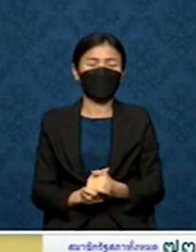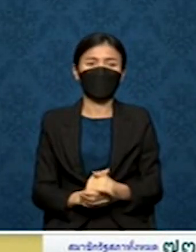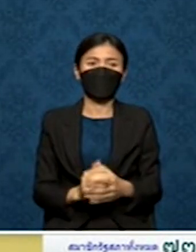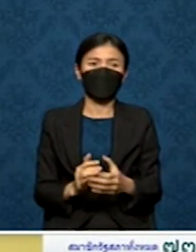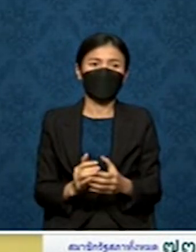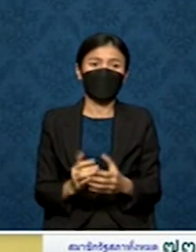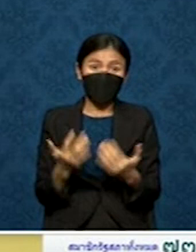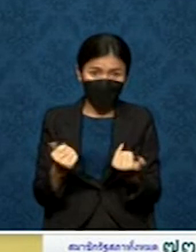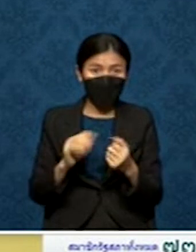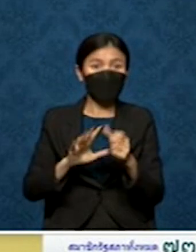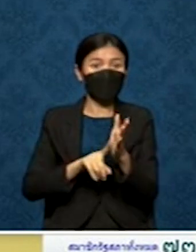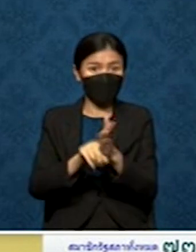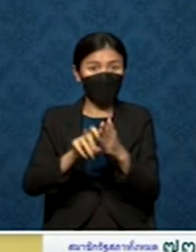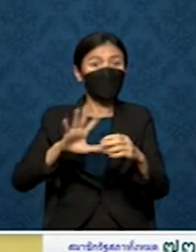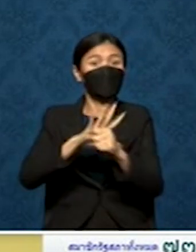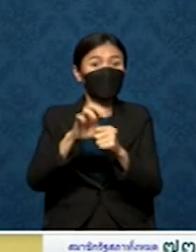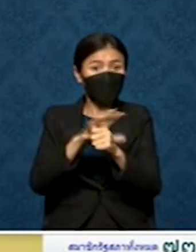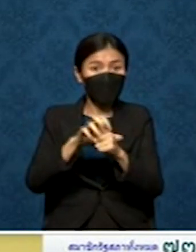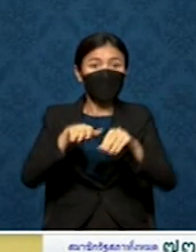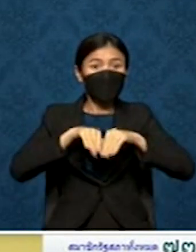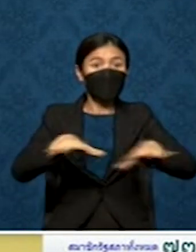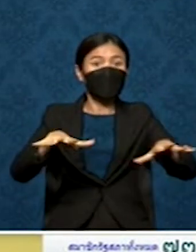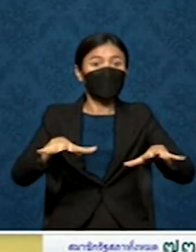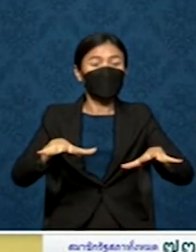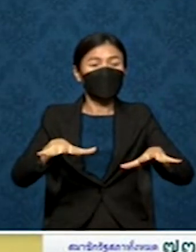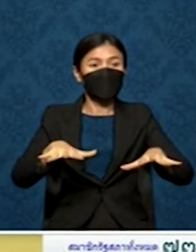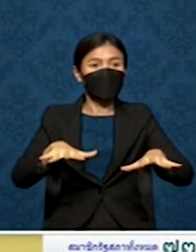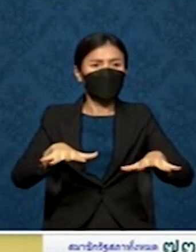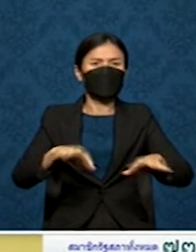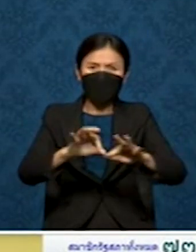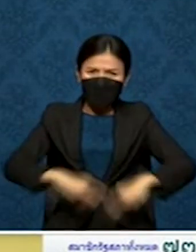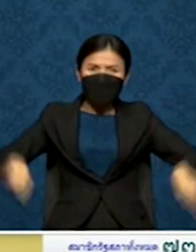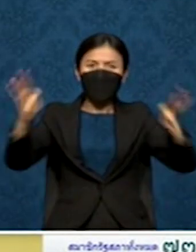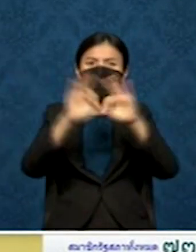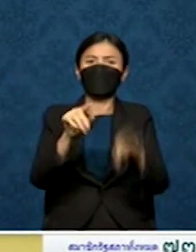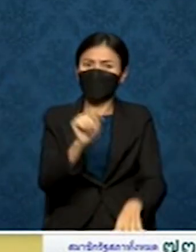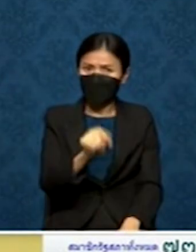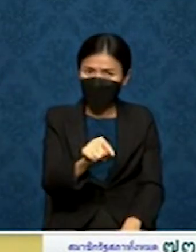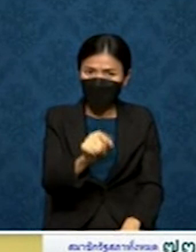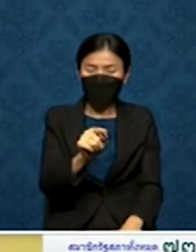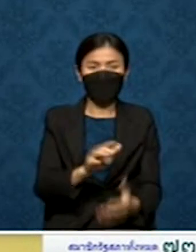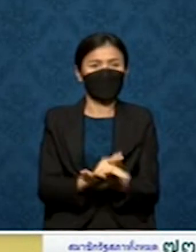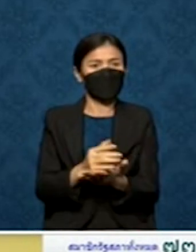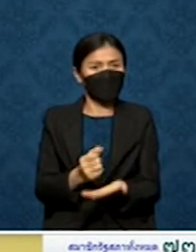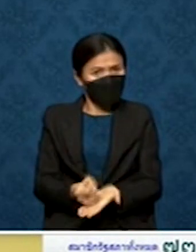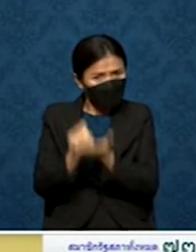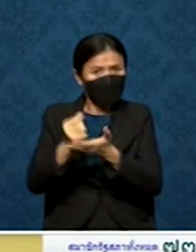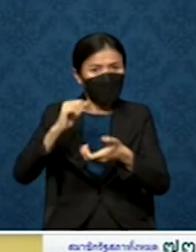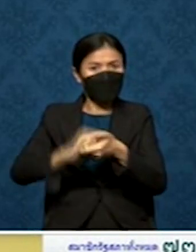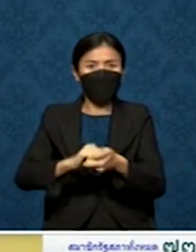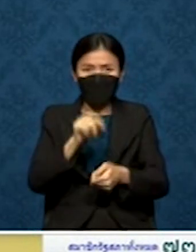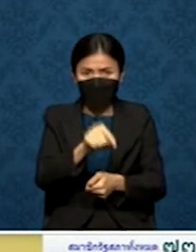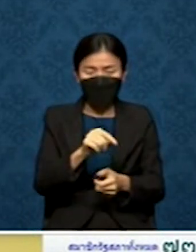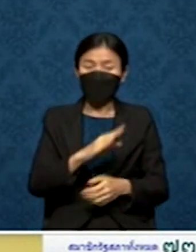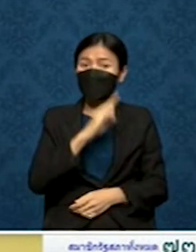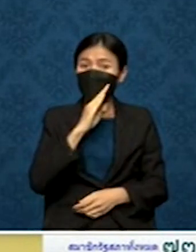ธานครับผมว่าความสำคัญเร่งด่วนเนี่ยควรจะเอาเรื่องนี้หรือเปล่าช่วยกันฮะถ้าตัวท่าน